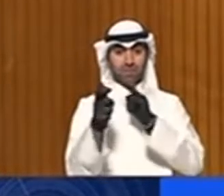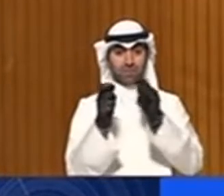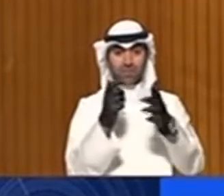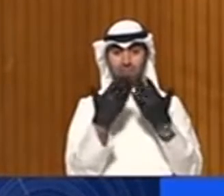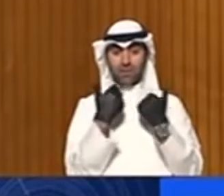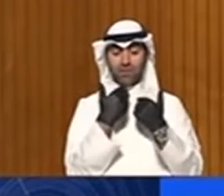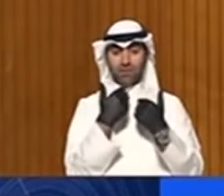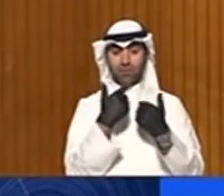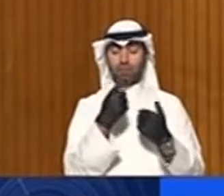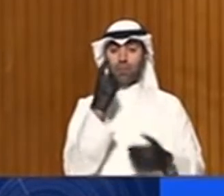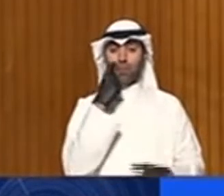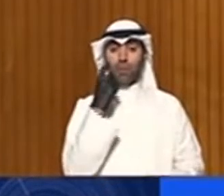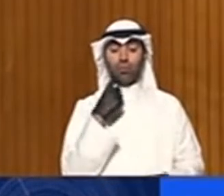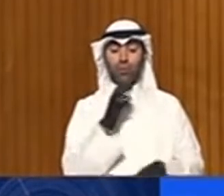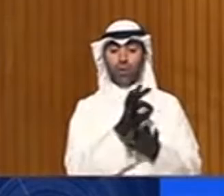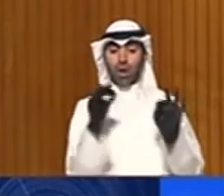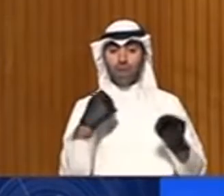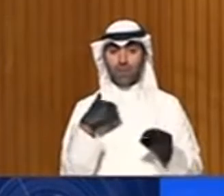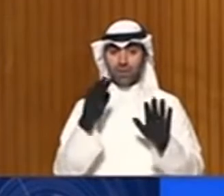فترة 6 أشهر.